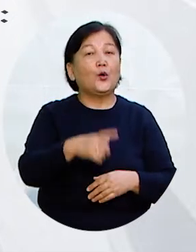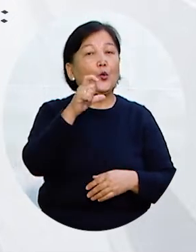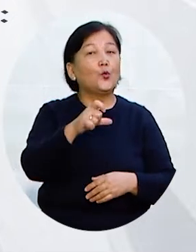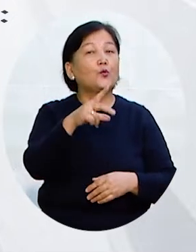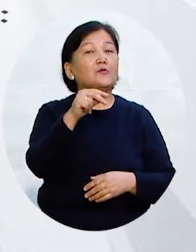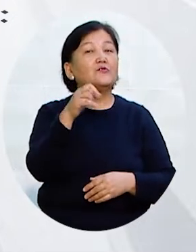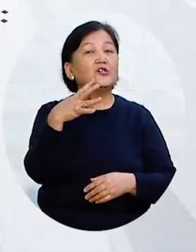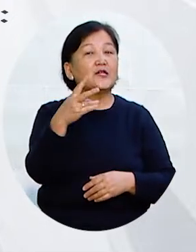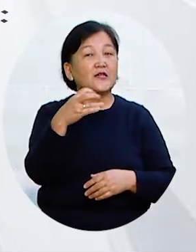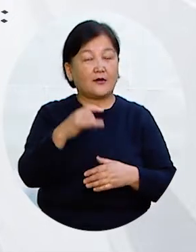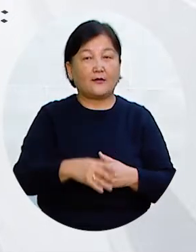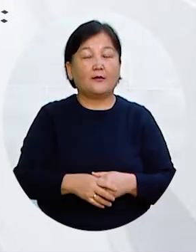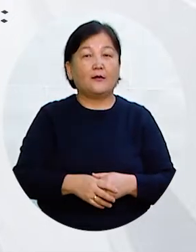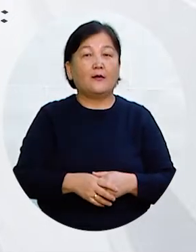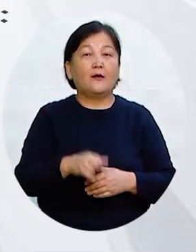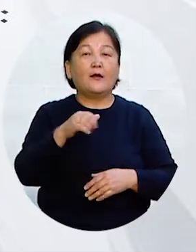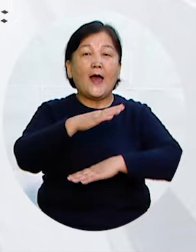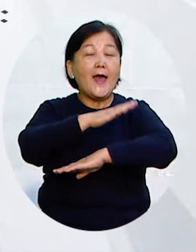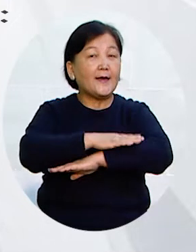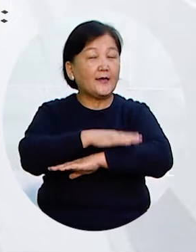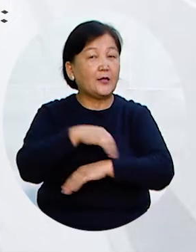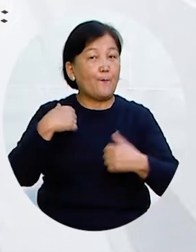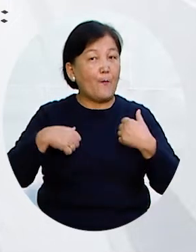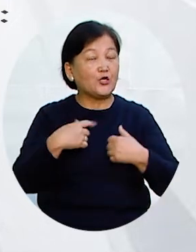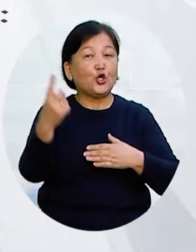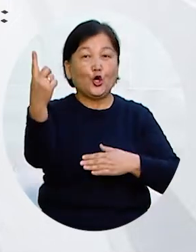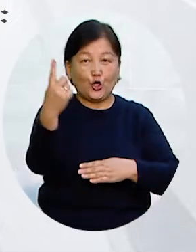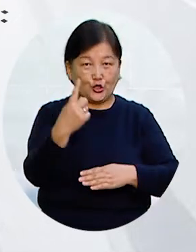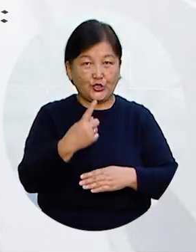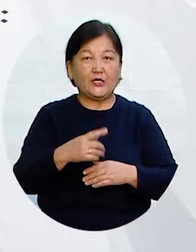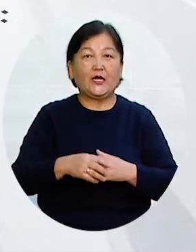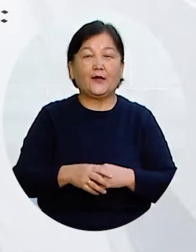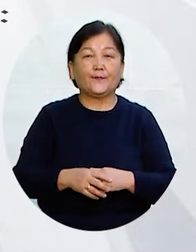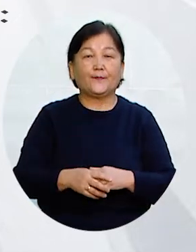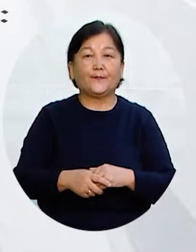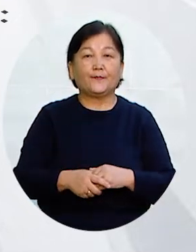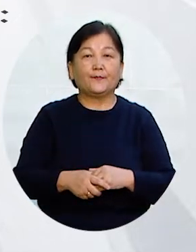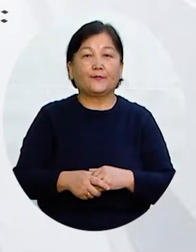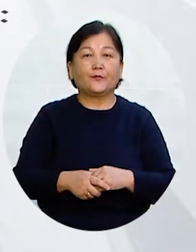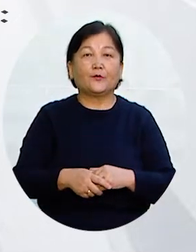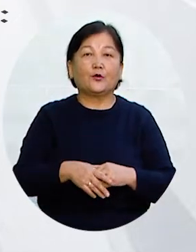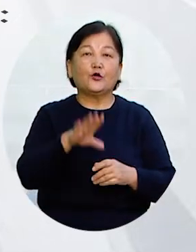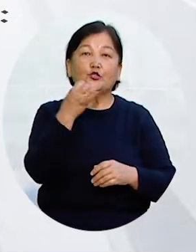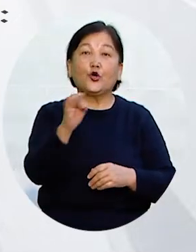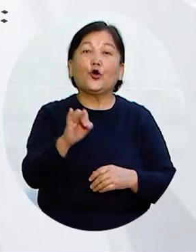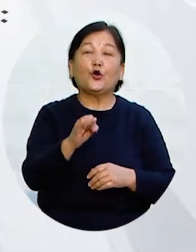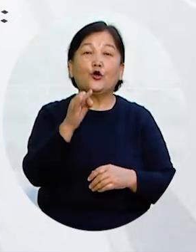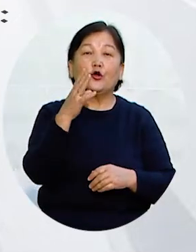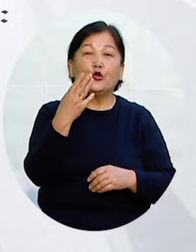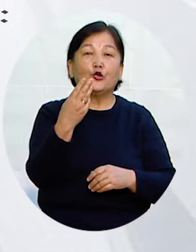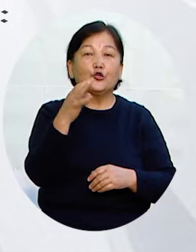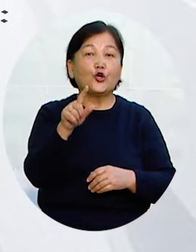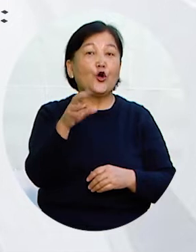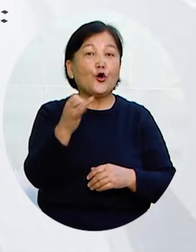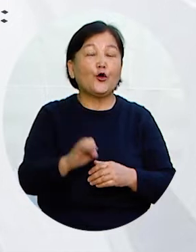чанар. Ангид багш орж ирлээ. Шохой. За энэ үгийг анхаараарай. Шохой